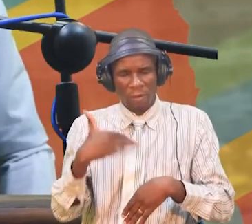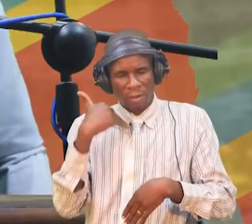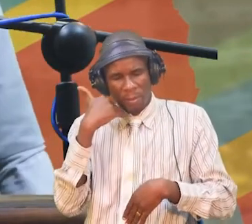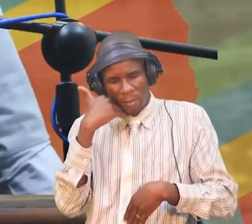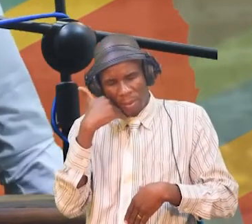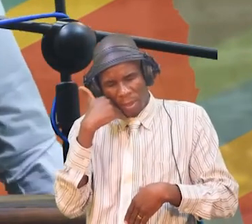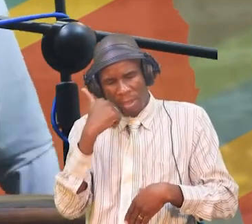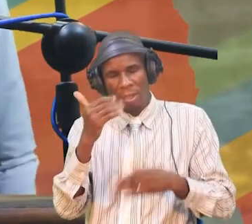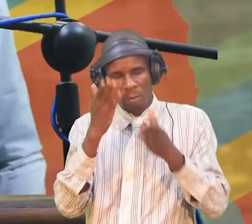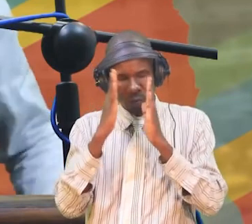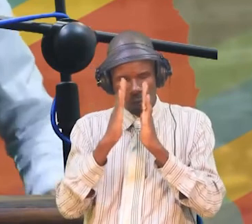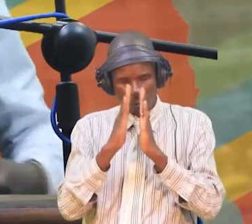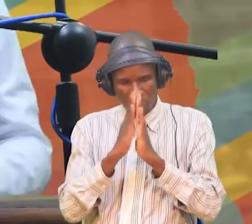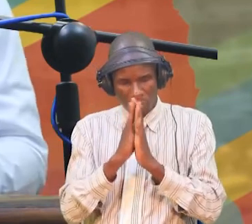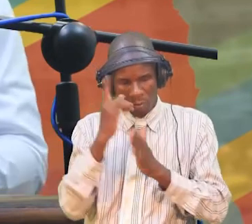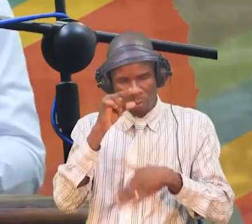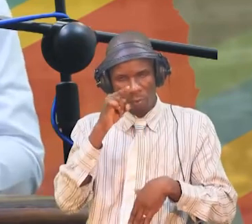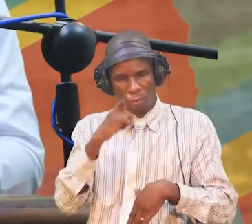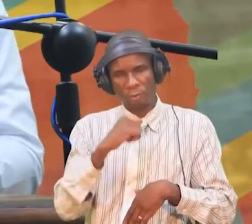disposition. Toute l'équipe d'Impact